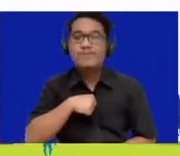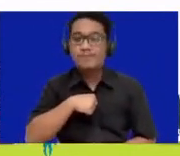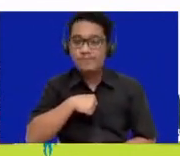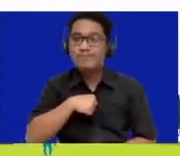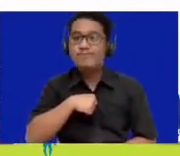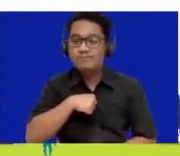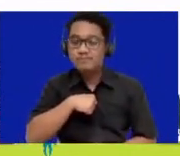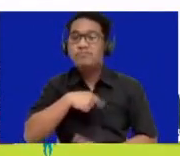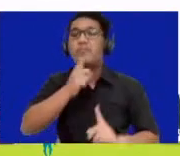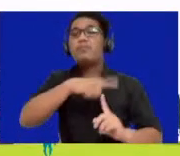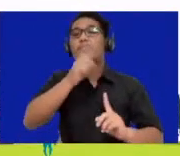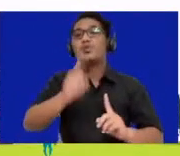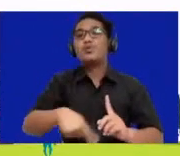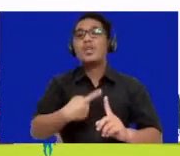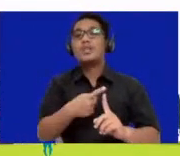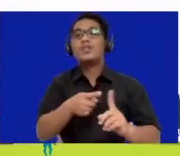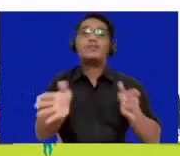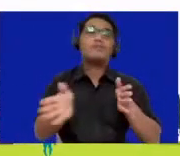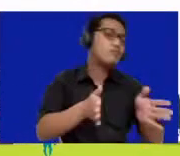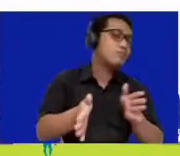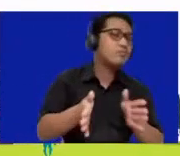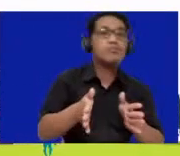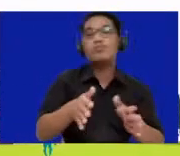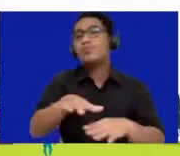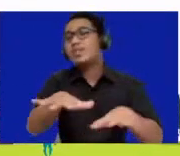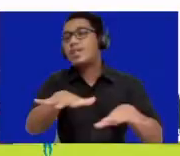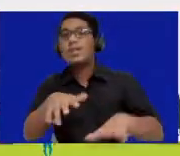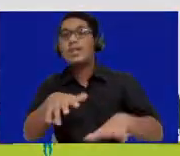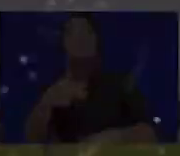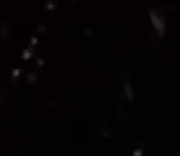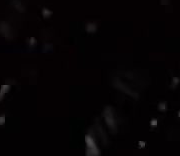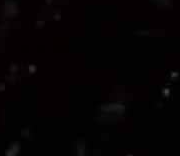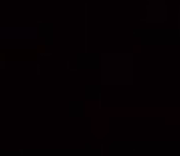bencana Indonesia. Terima kasih.